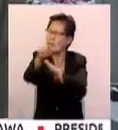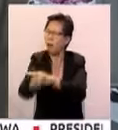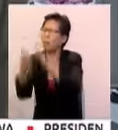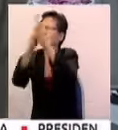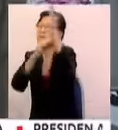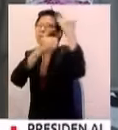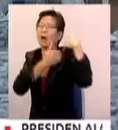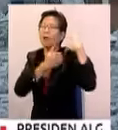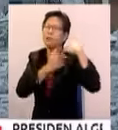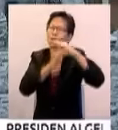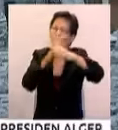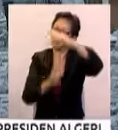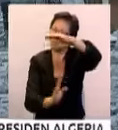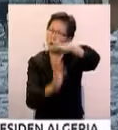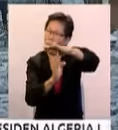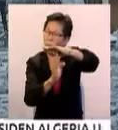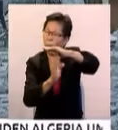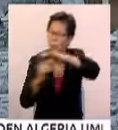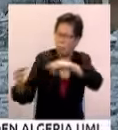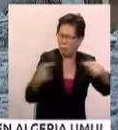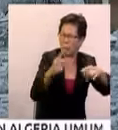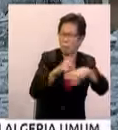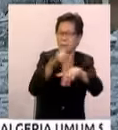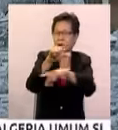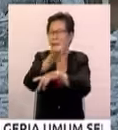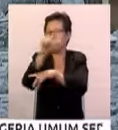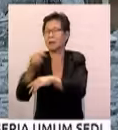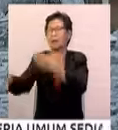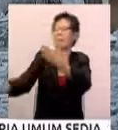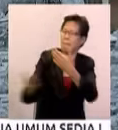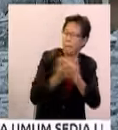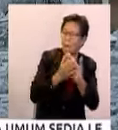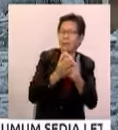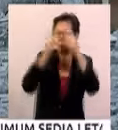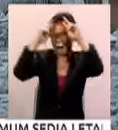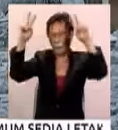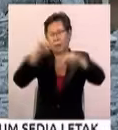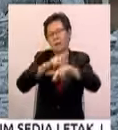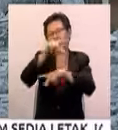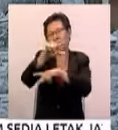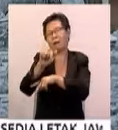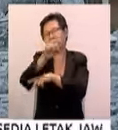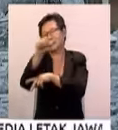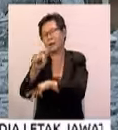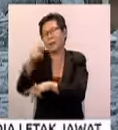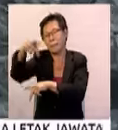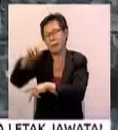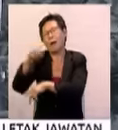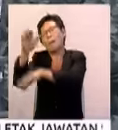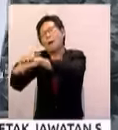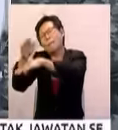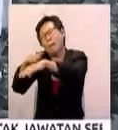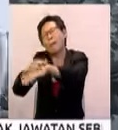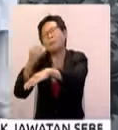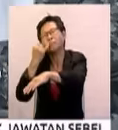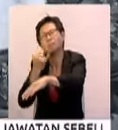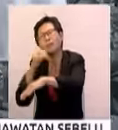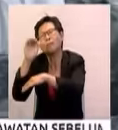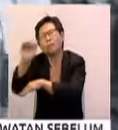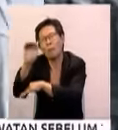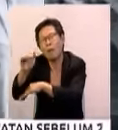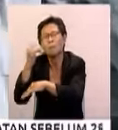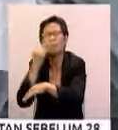peranan untuk meredakan ketegangan di Gaza dan mengembalikan keamanan di wilayah itu. Perdana Menteri turut menggesa Israel agar